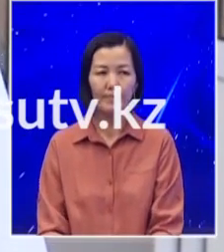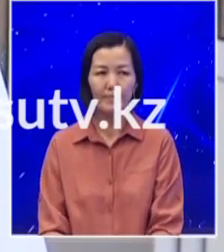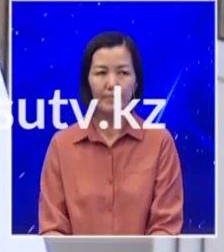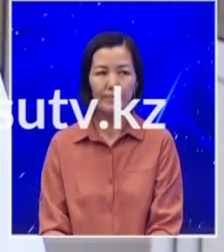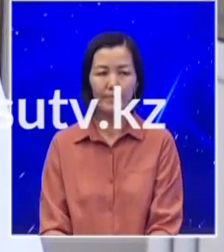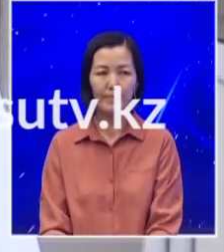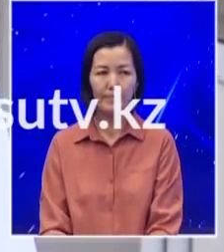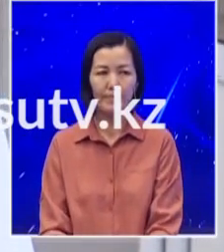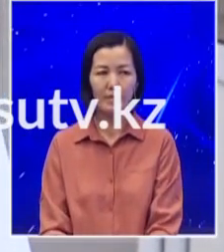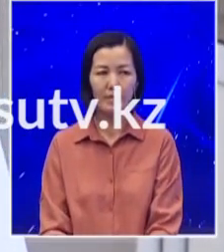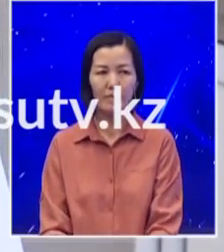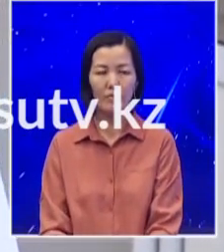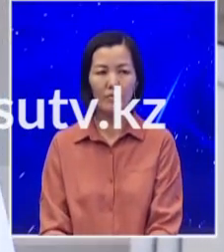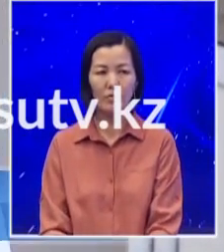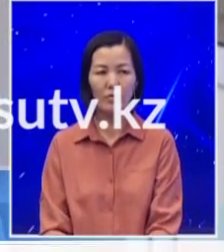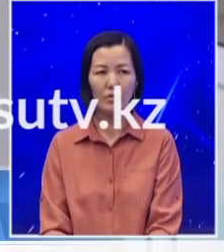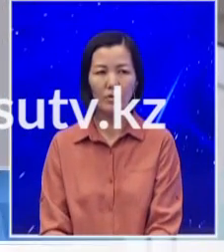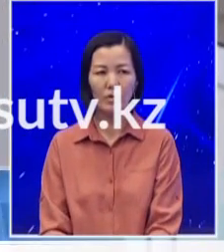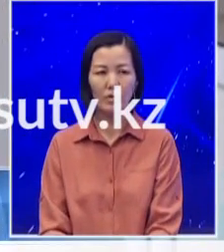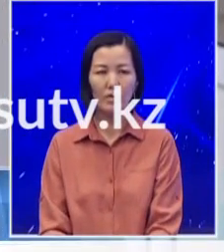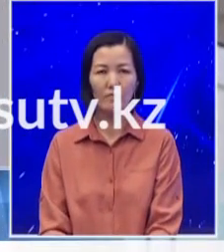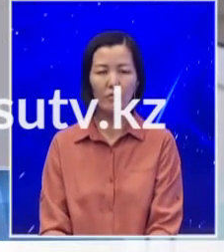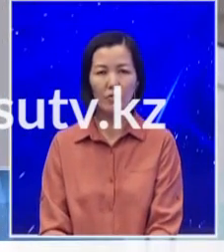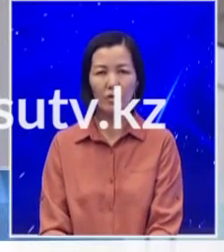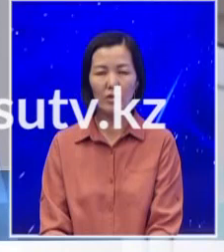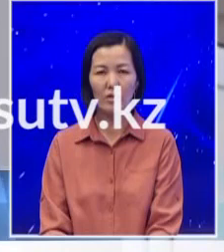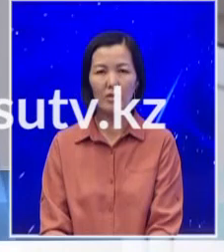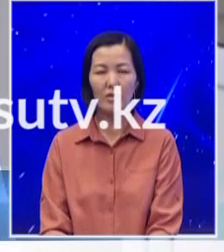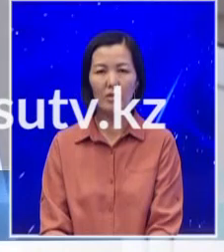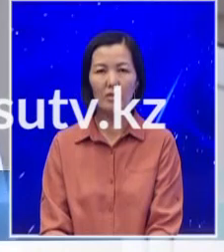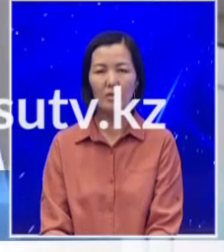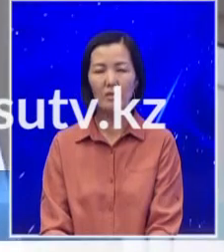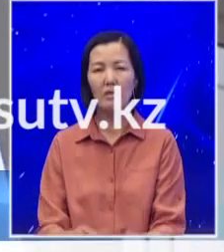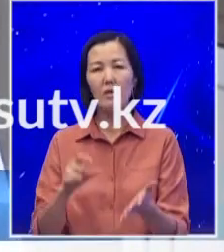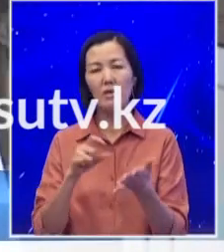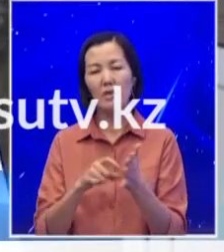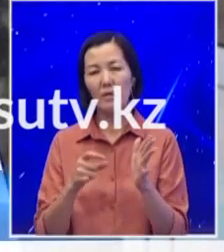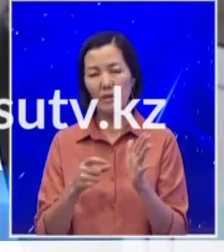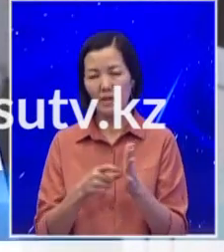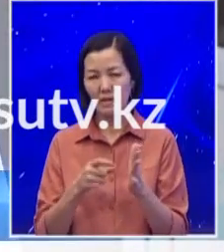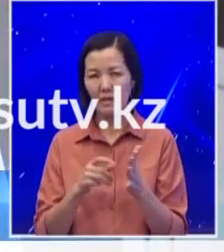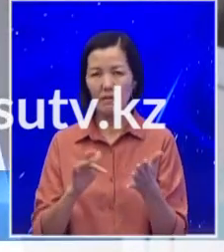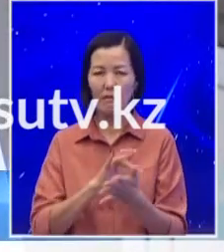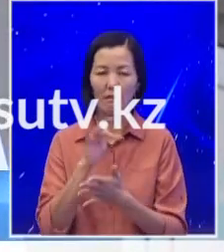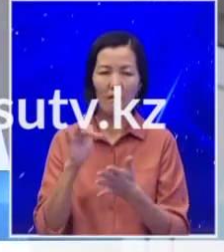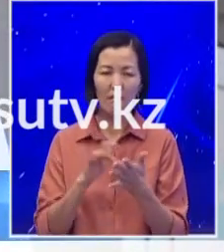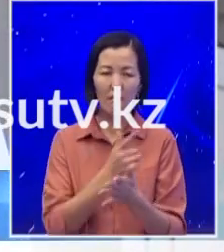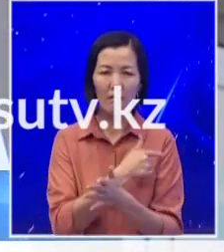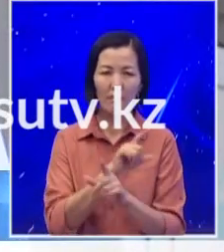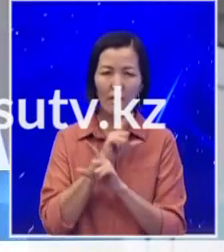Қалалық емхананың үш жерінде ұйымдастырғанбыз екпе кабинеттерін, ол осы қалалық емхананың өз